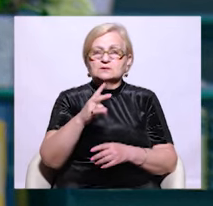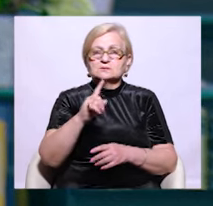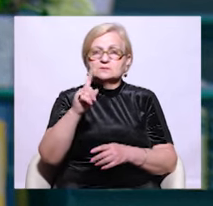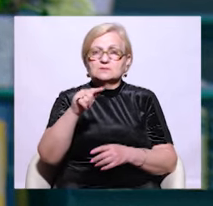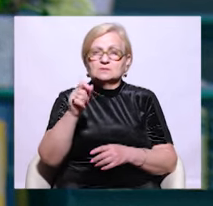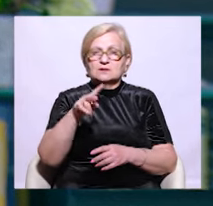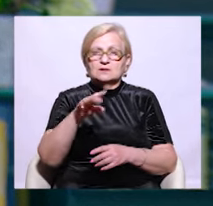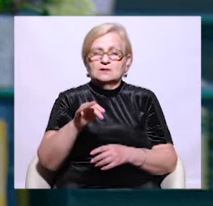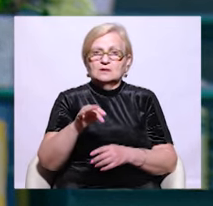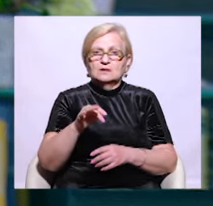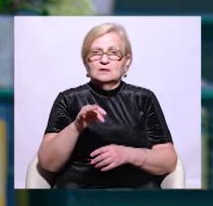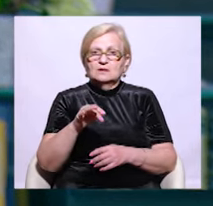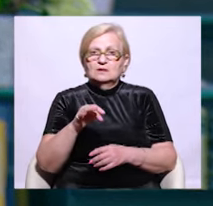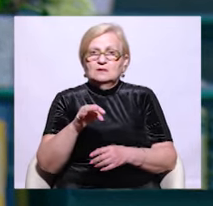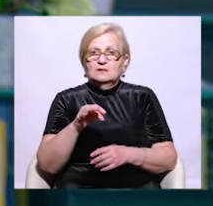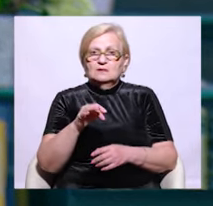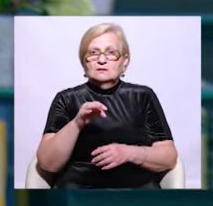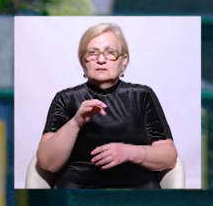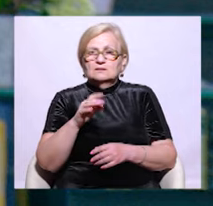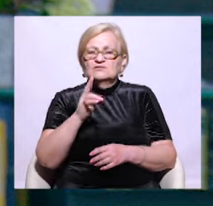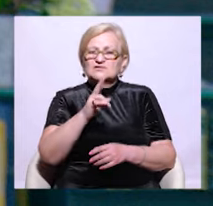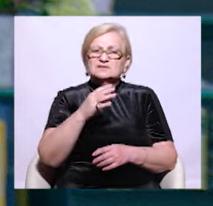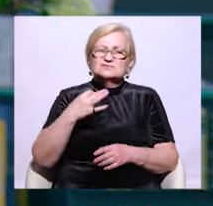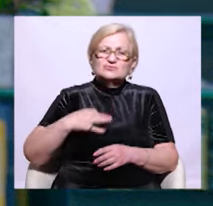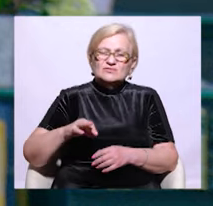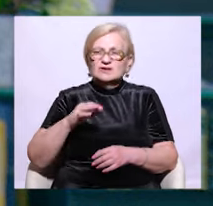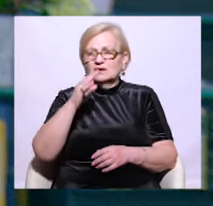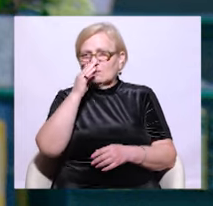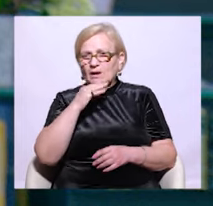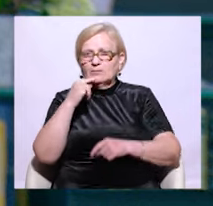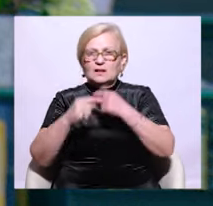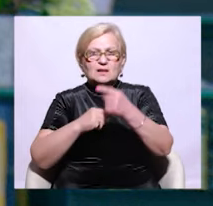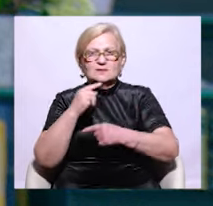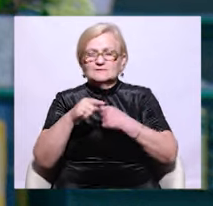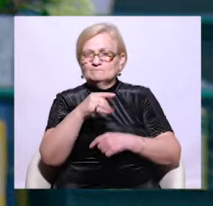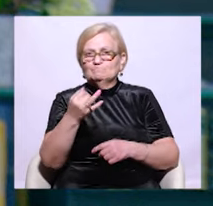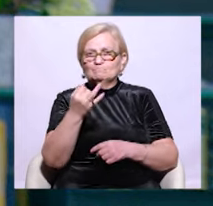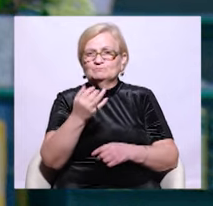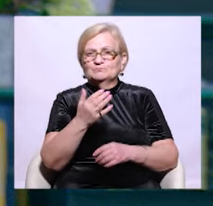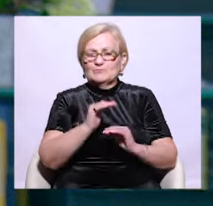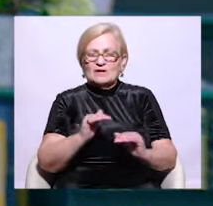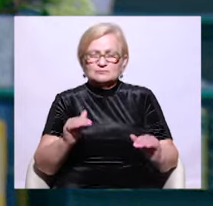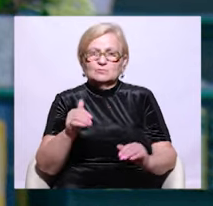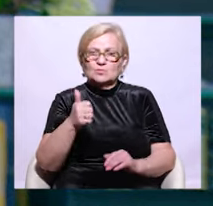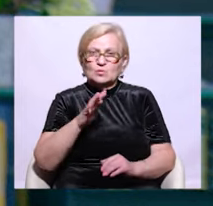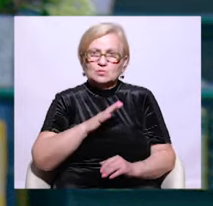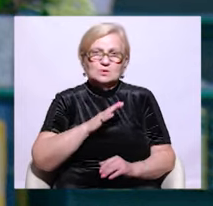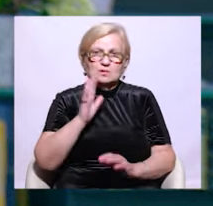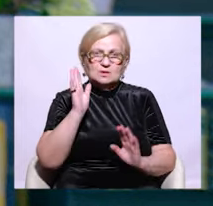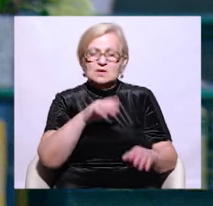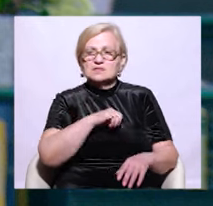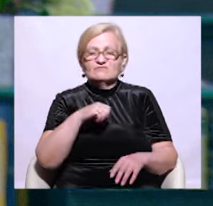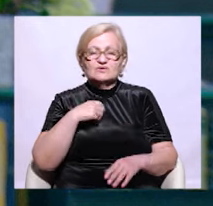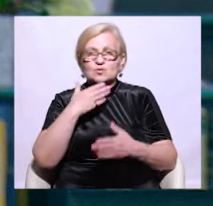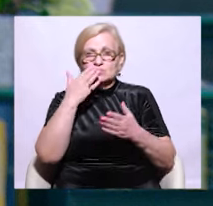მე აქ ნაკლებად გავამახვილებ ყურადღებას, ახლა ვისი შვილი იყო ისა და ასე და ასე შემდეგ, როგორი ბავშვობა ჰქონდა, ეს თქვენც